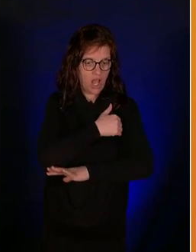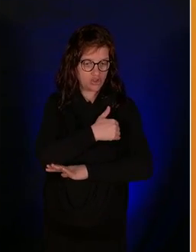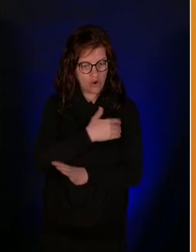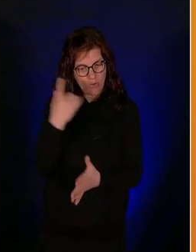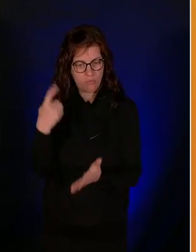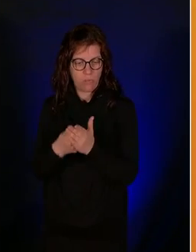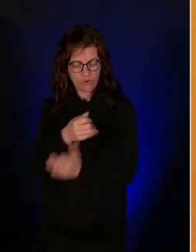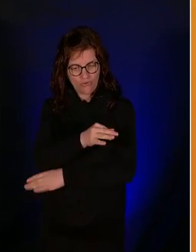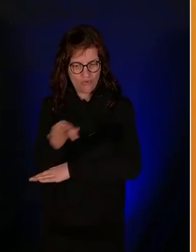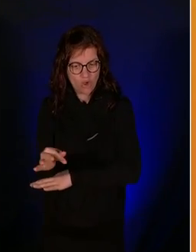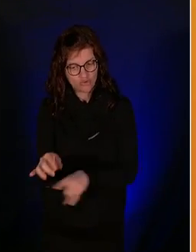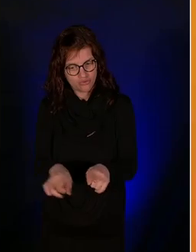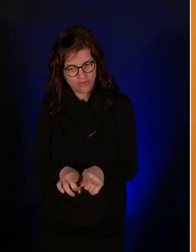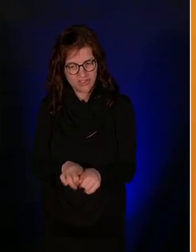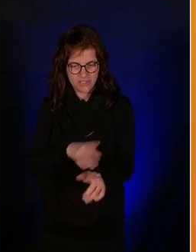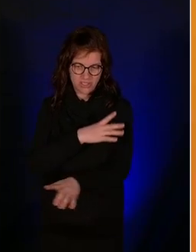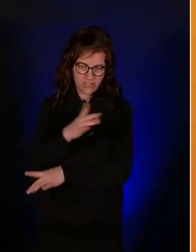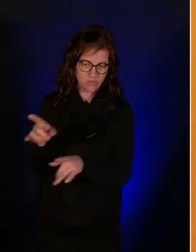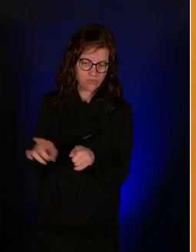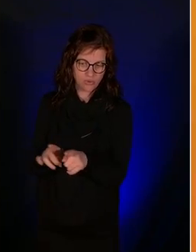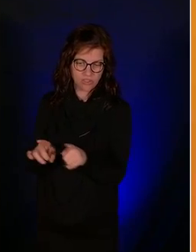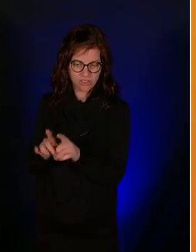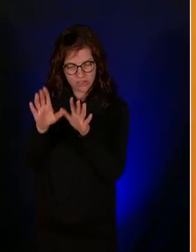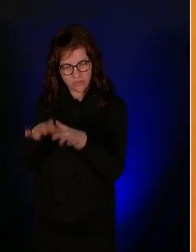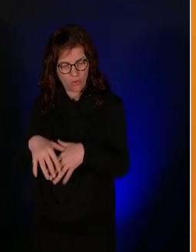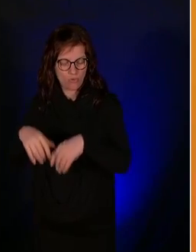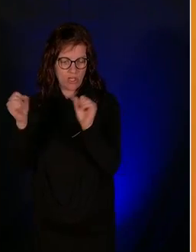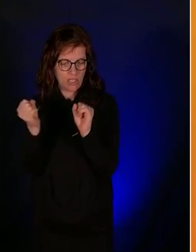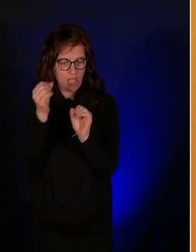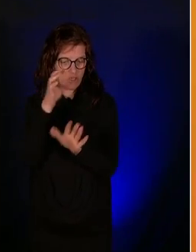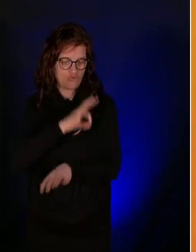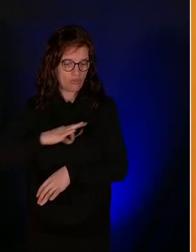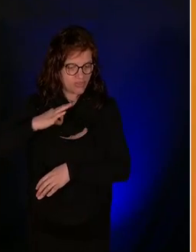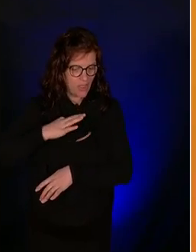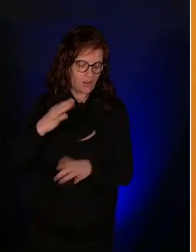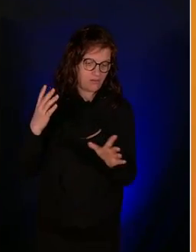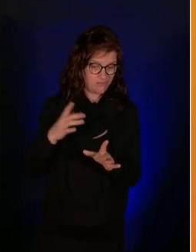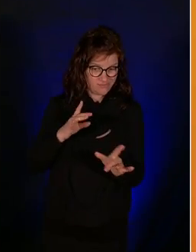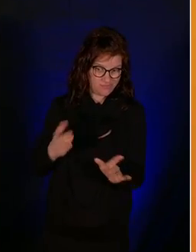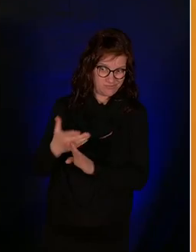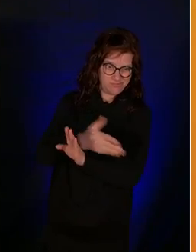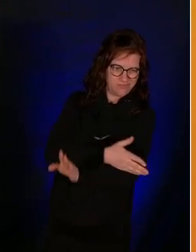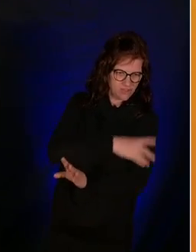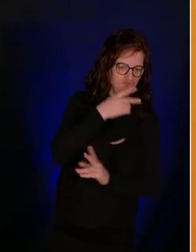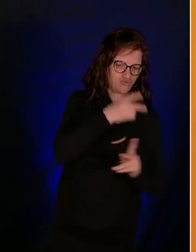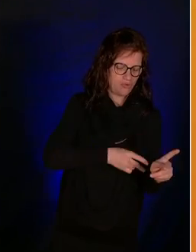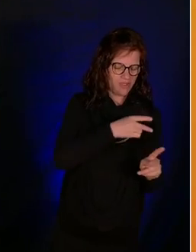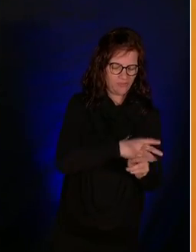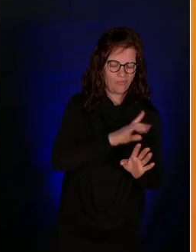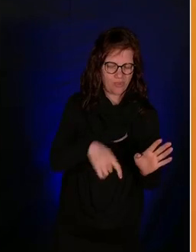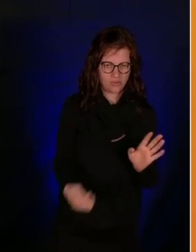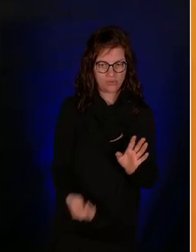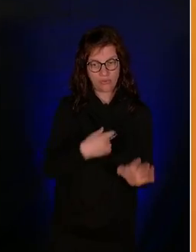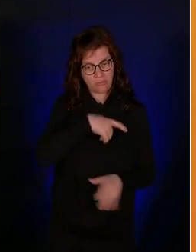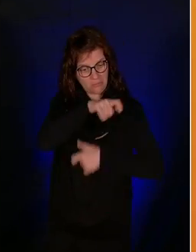de France ou encore celui des clercs et employés de notaires, après celui des cheminots. Tous ces travailleurs,